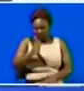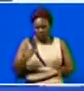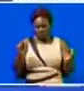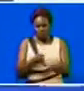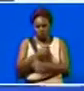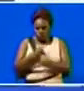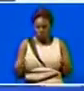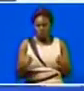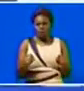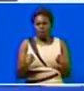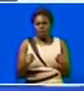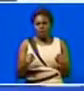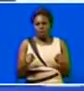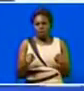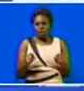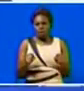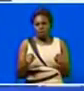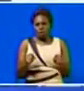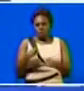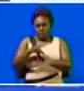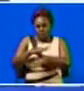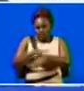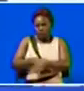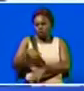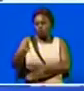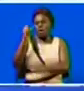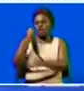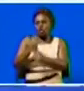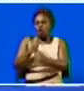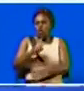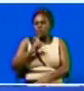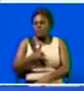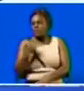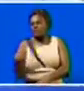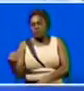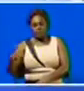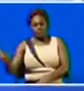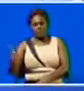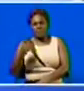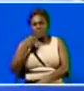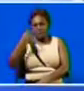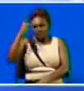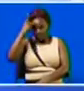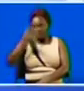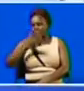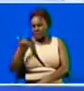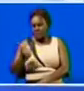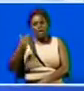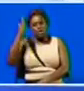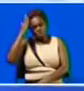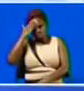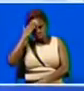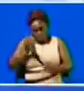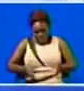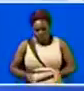and should not take on your role of disciplining your children. Wazazi ni vizuri tujue